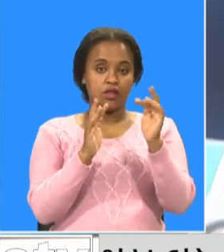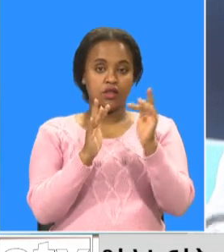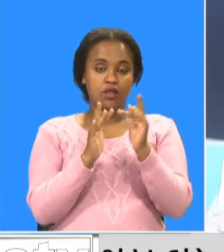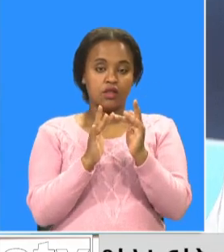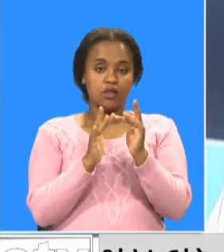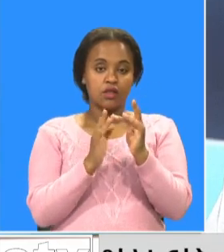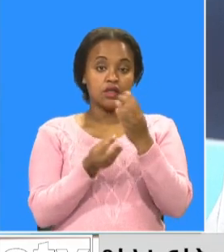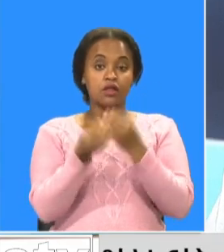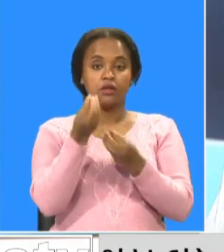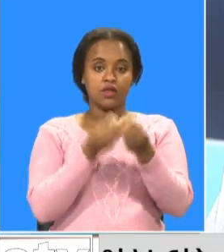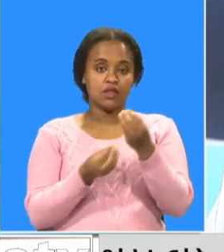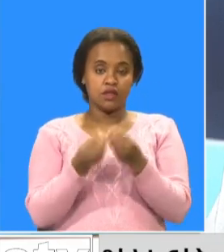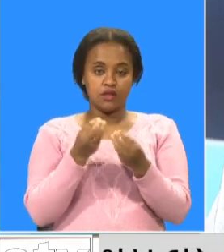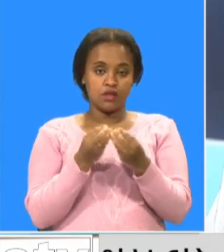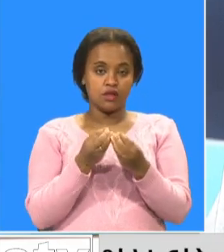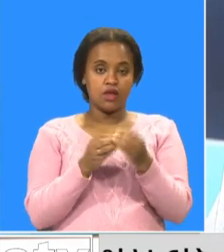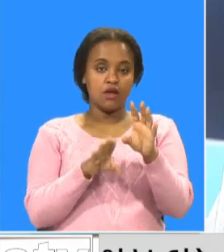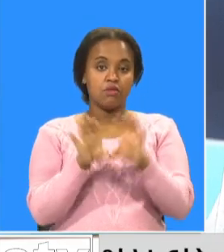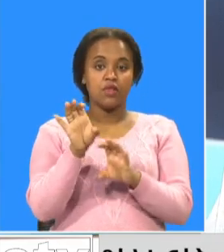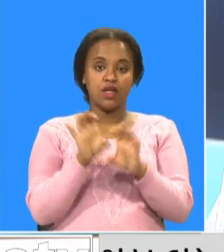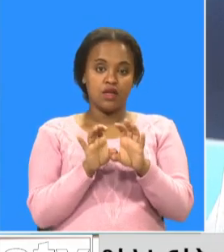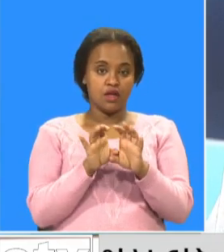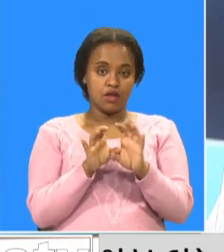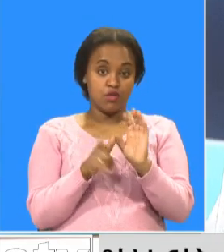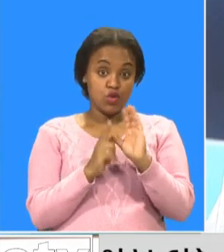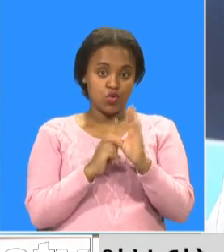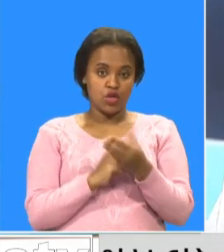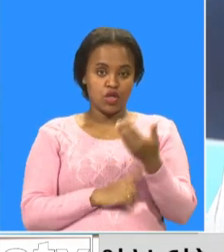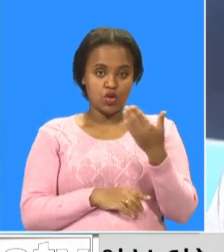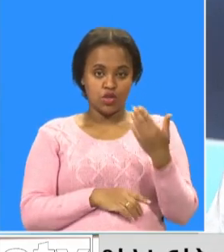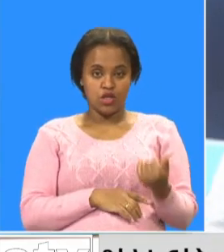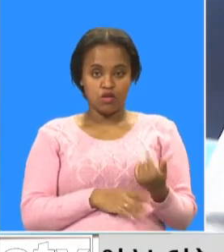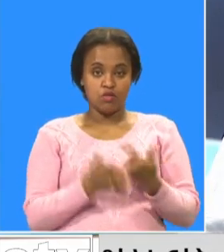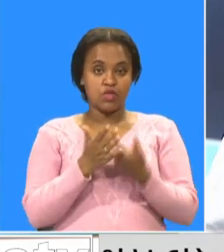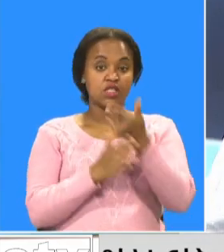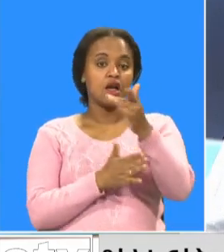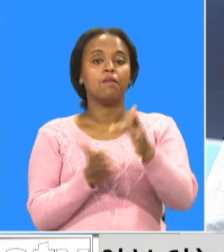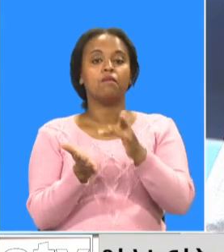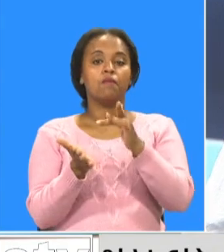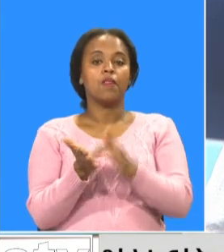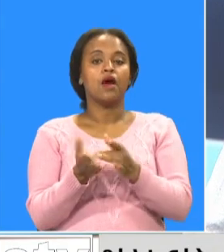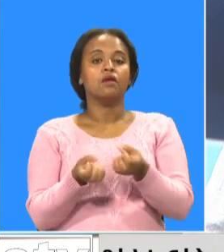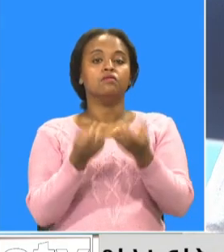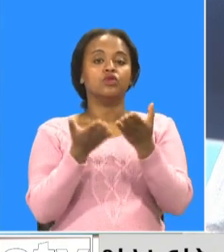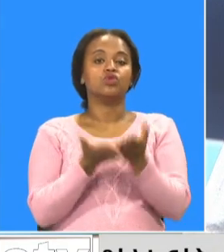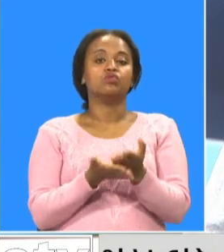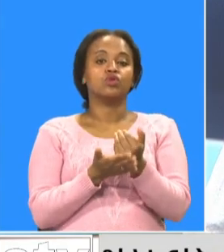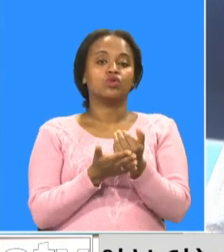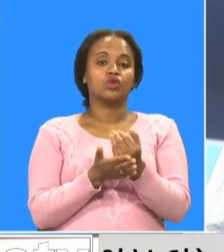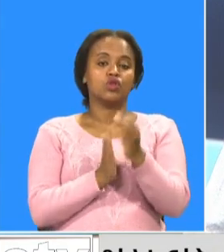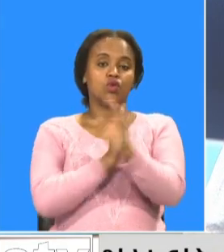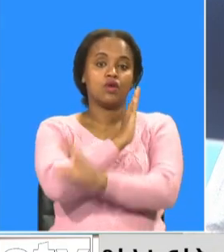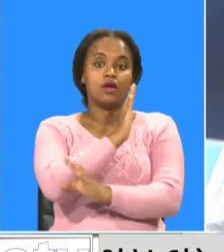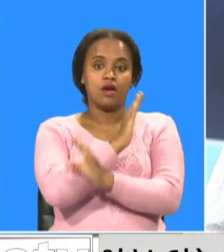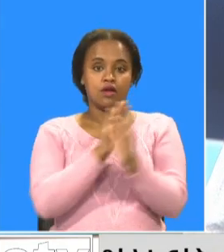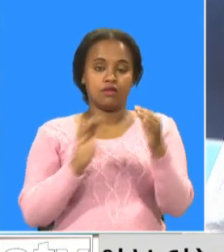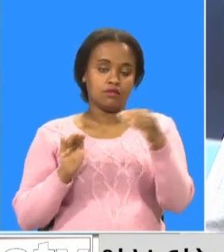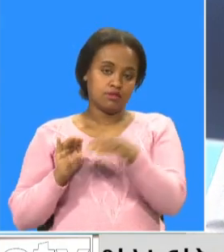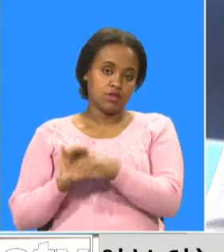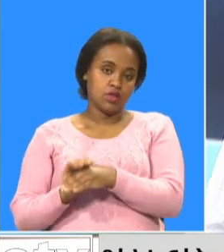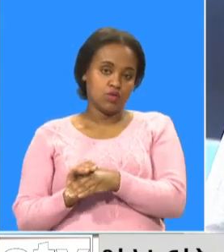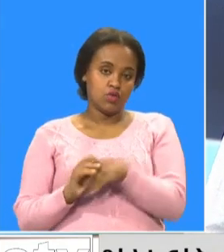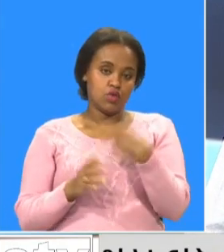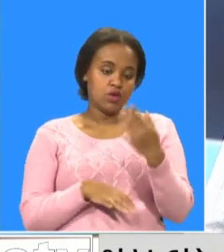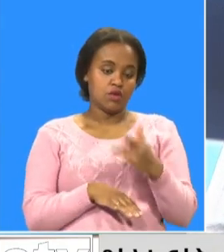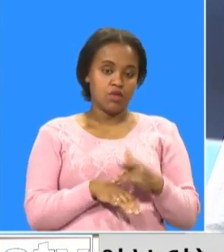በኢንተርኔት ግብይት የሚደረግበት ሁኔታው ስለነበረው እንግዲህ በዛ መሃል ብዙ ምርቶች ወደ ሀገር ውስጥ ገብቶ ጥቅም ላይ ውሏል።